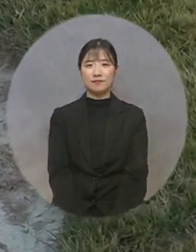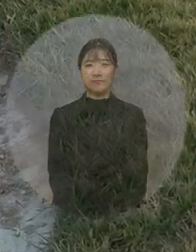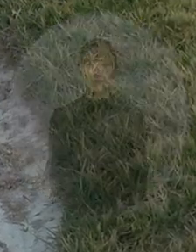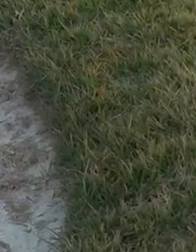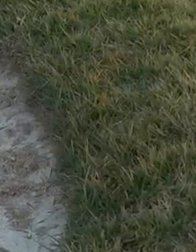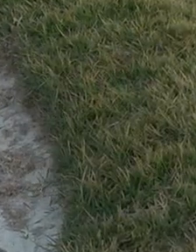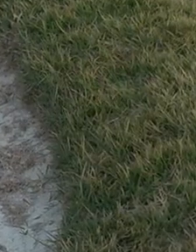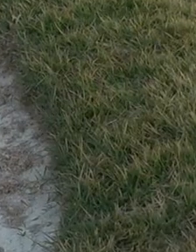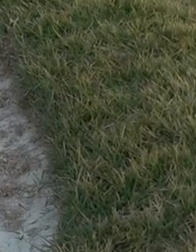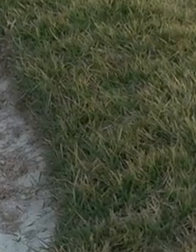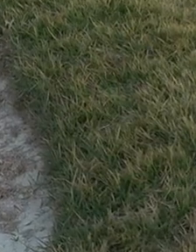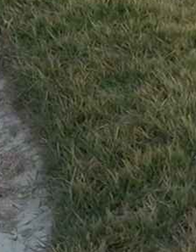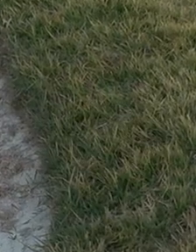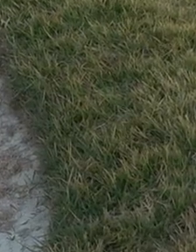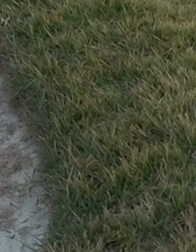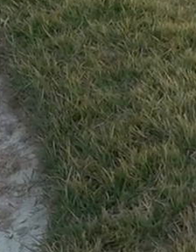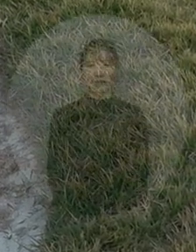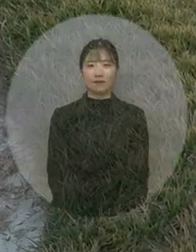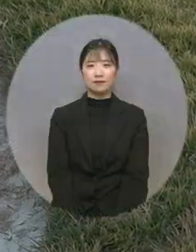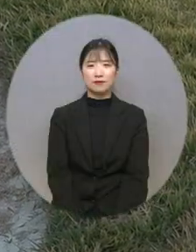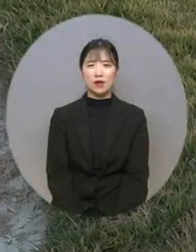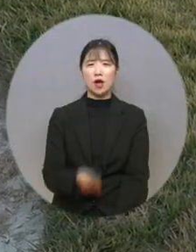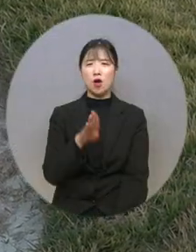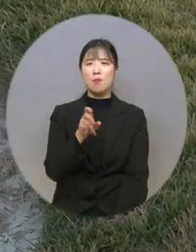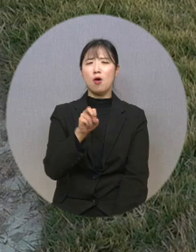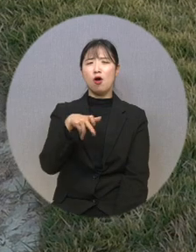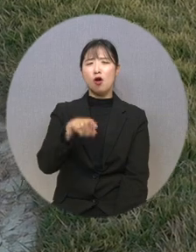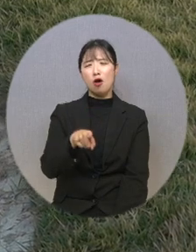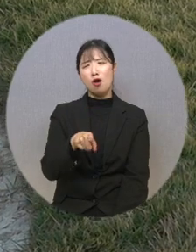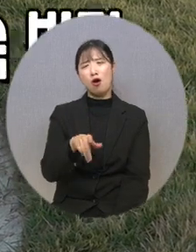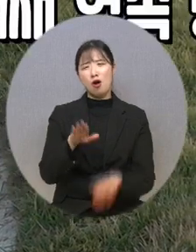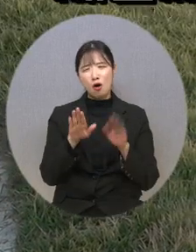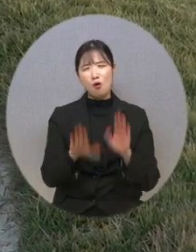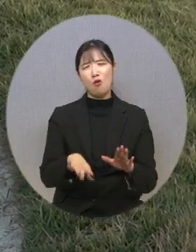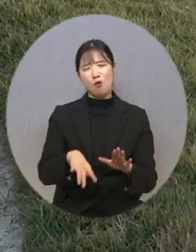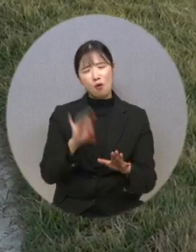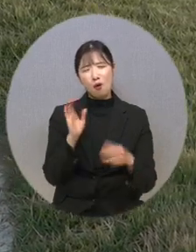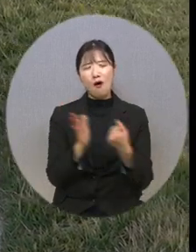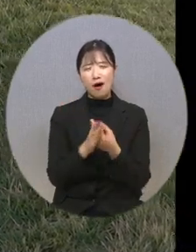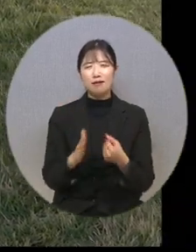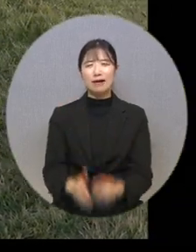제가 벙커를 오늘 안 들어오다 와서